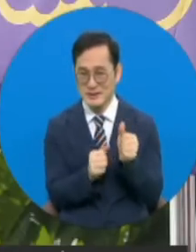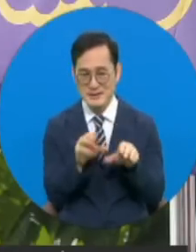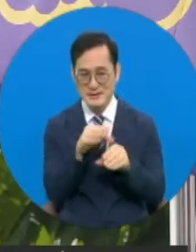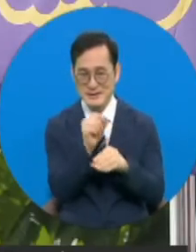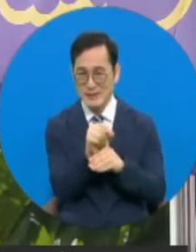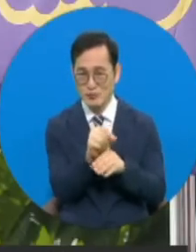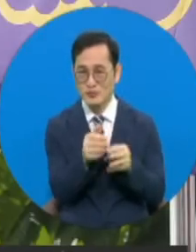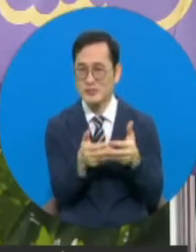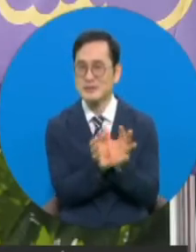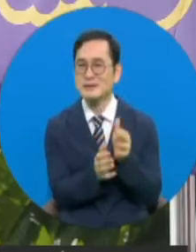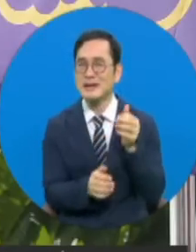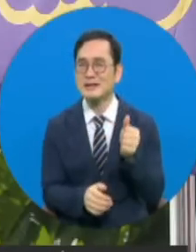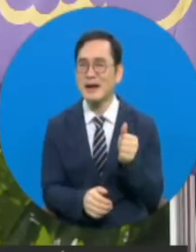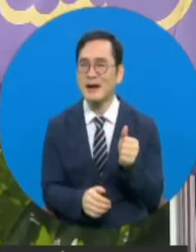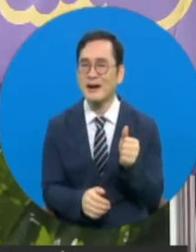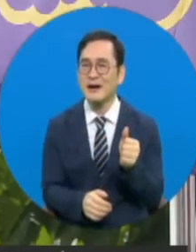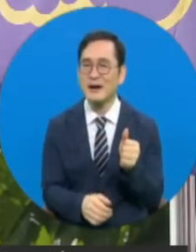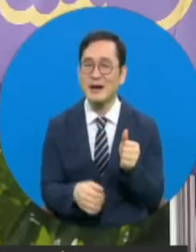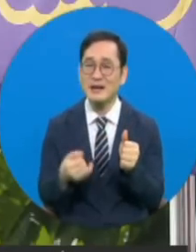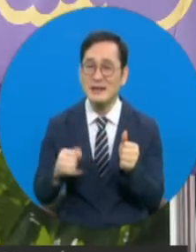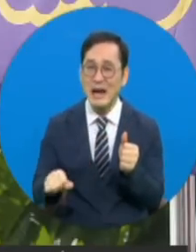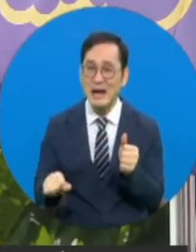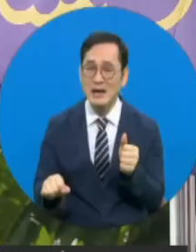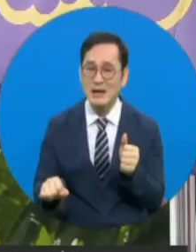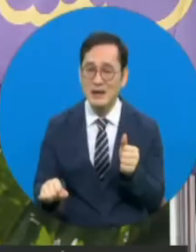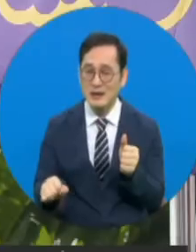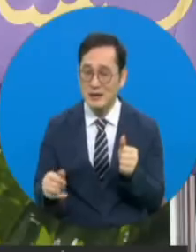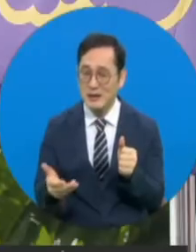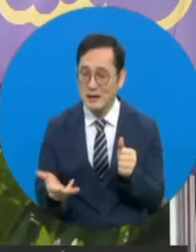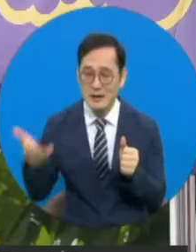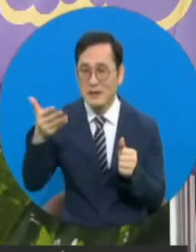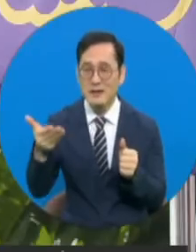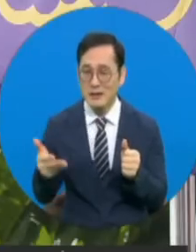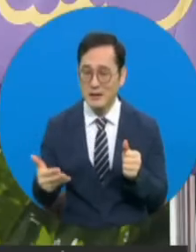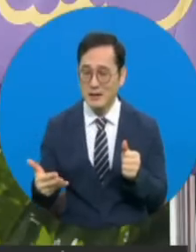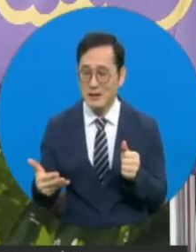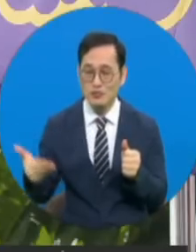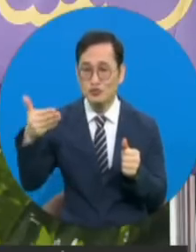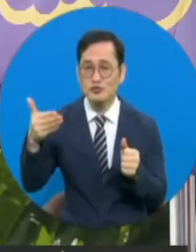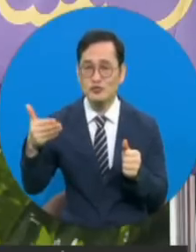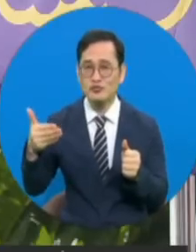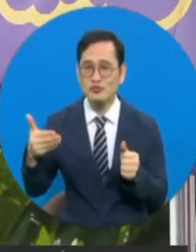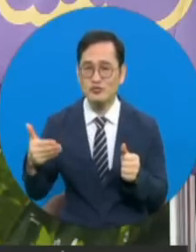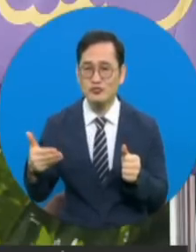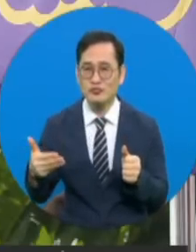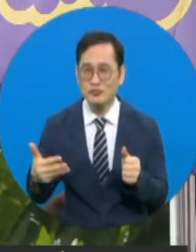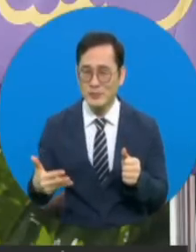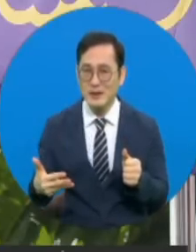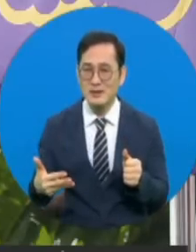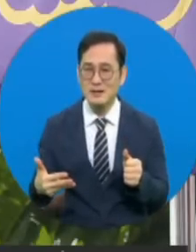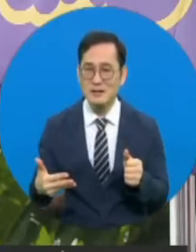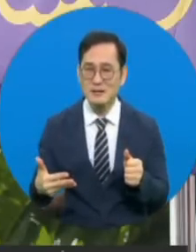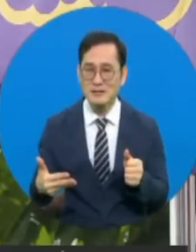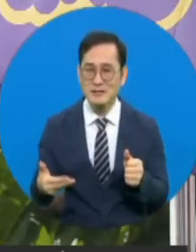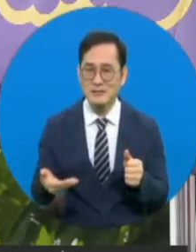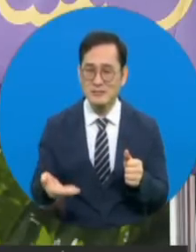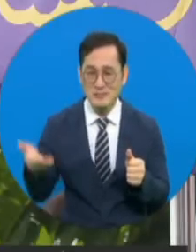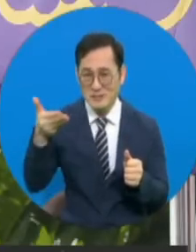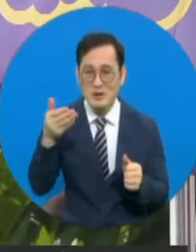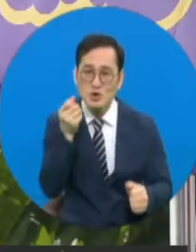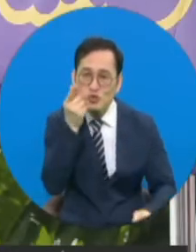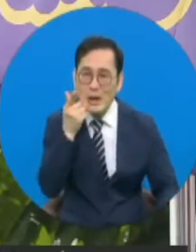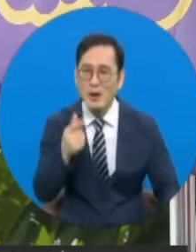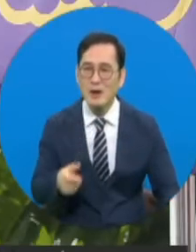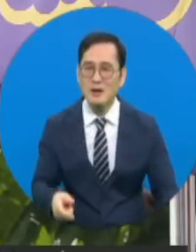차장의 딸이 8급에서 7급으로 1년 3개월 만에 김세환 전 사무총장의 아들이 8급에서 7급으로 6개월이 걸렸다